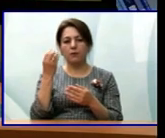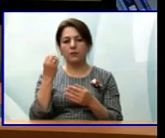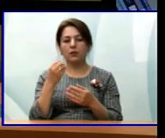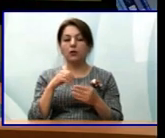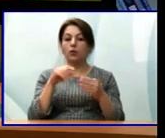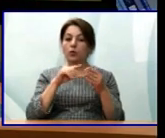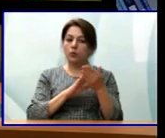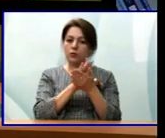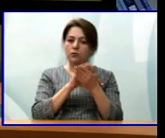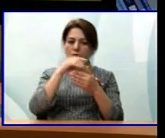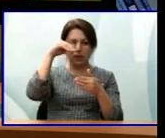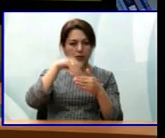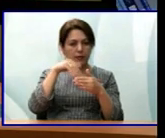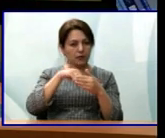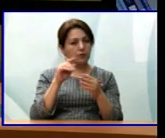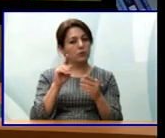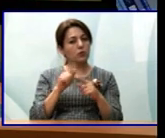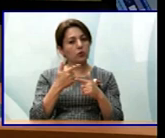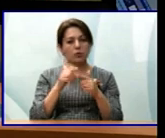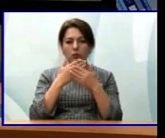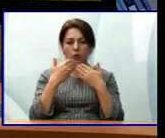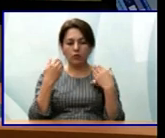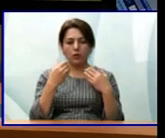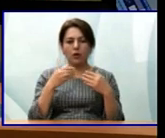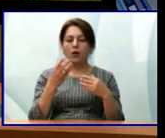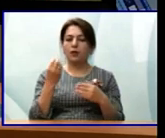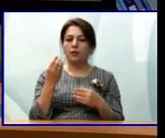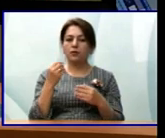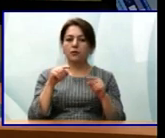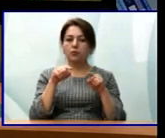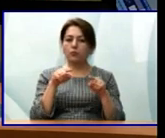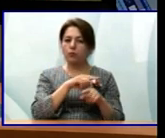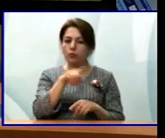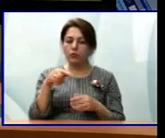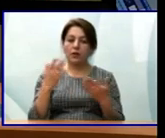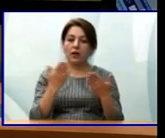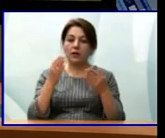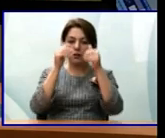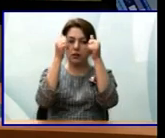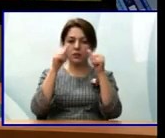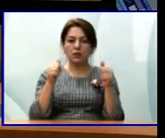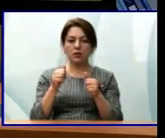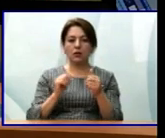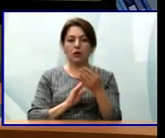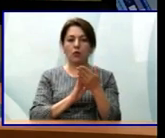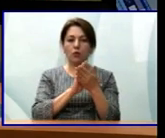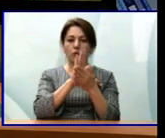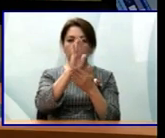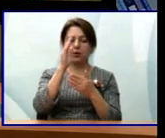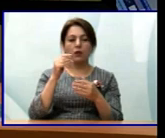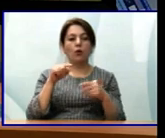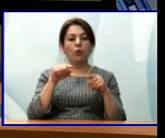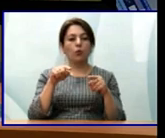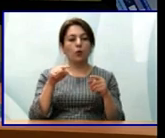sarasiga kiradimi yo'qmi? Hamda bular qanday shaklda o'sadi va bulardan